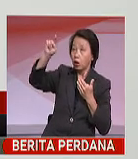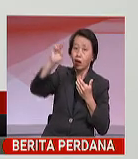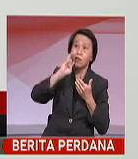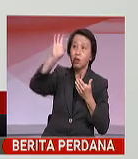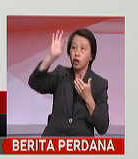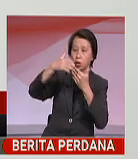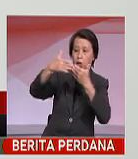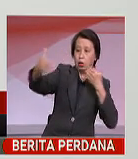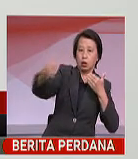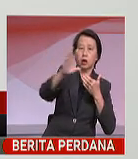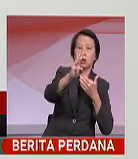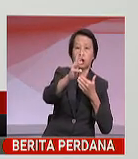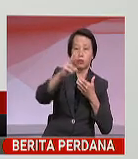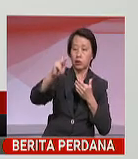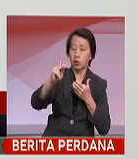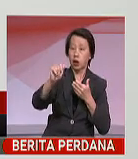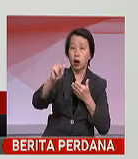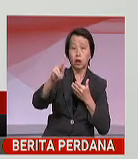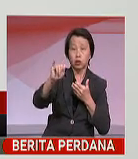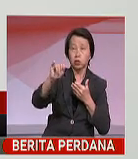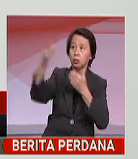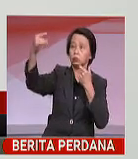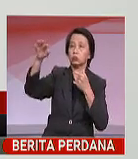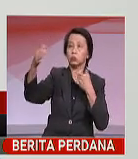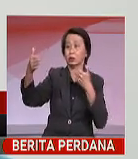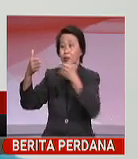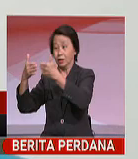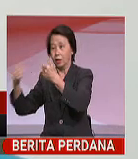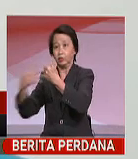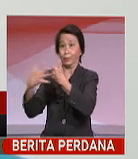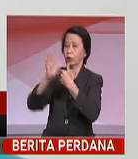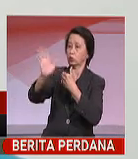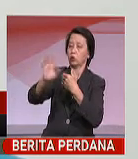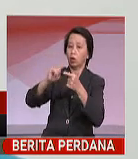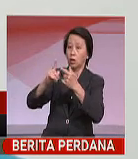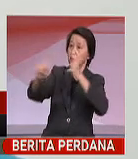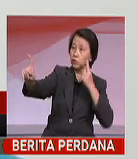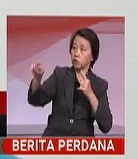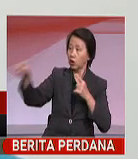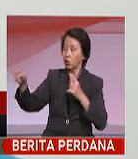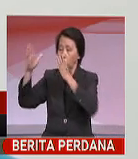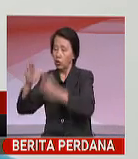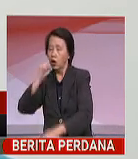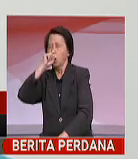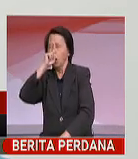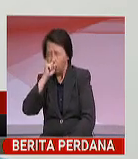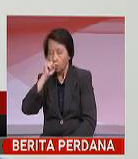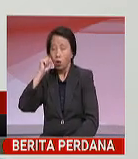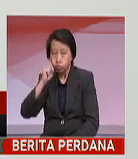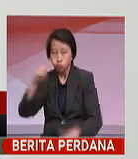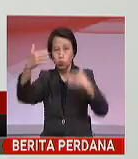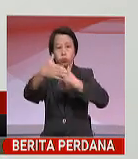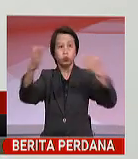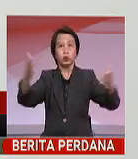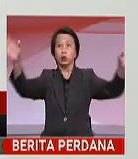enam kaki pun dia boleh sampai. Dia tak semestinya kalau dekat dia sampai, ya. Jadi kalau orang tu bersin atau dibatuk kat sesuatu bilik yang